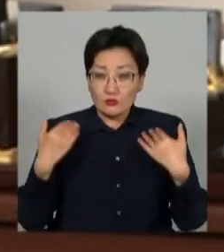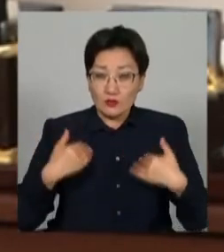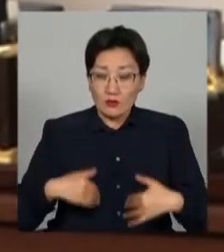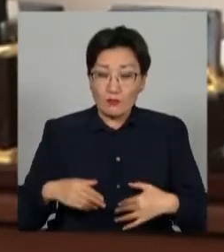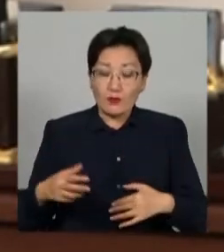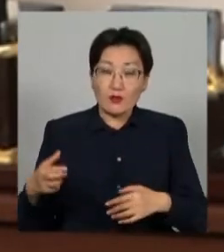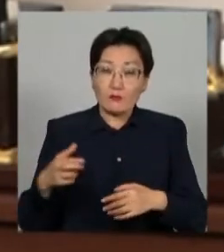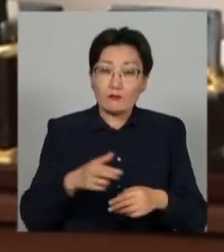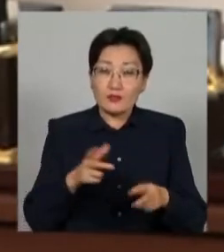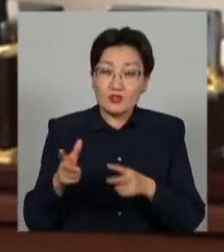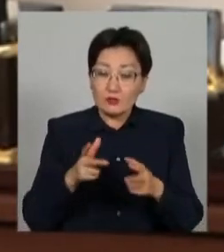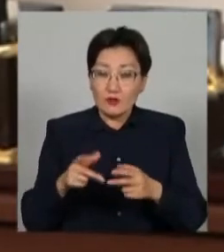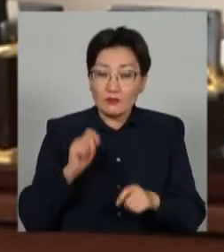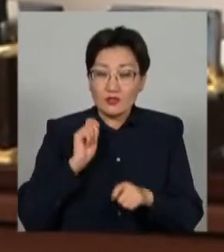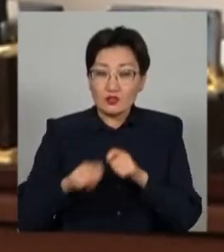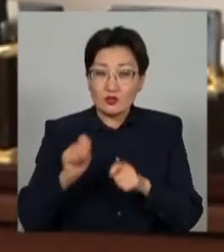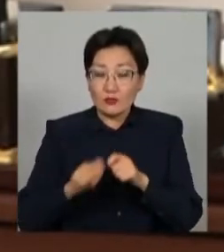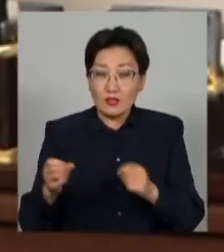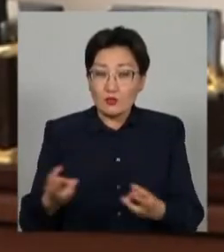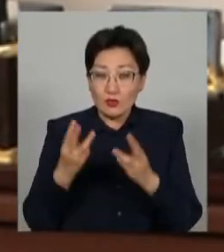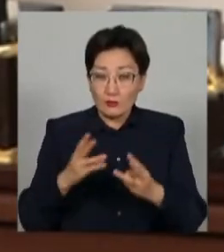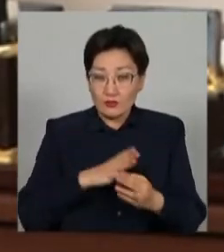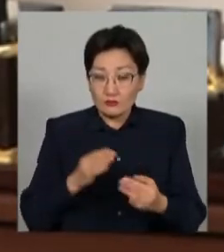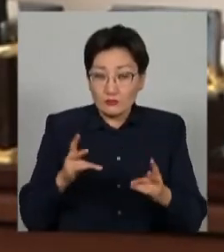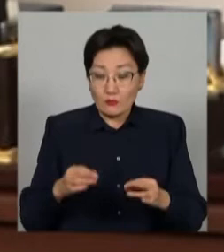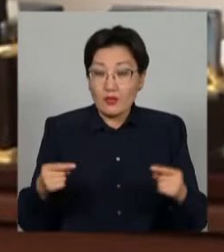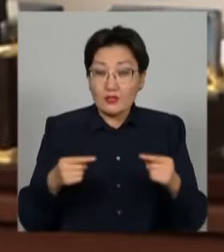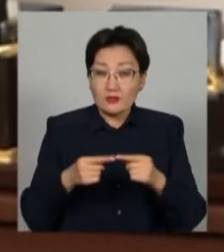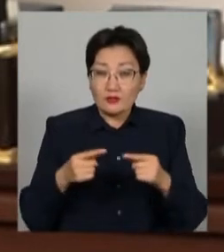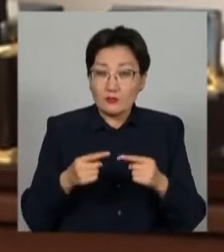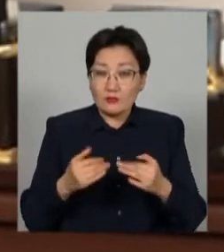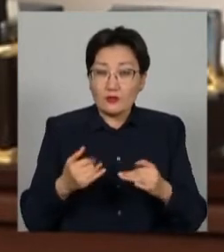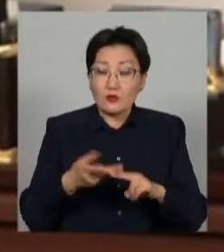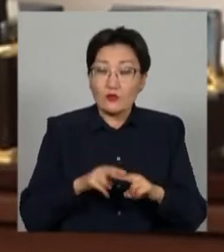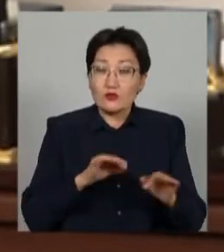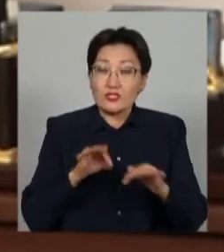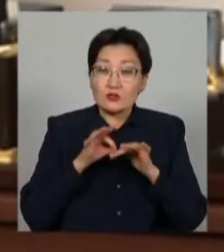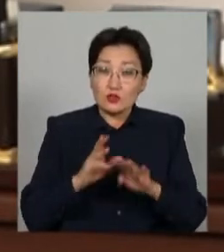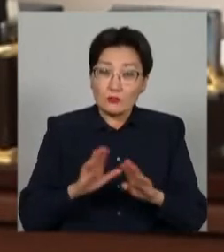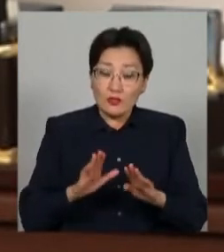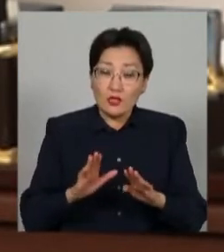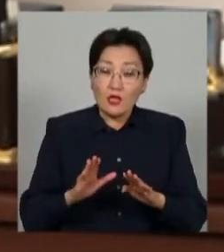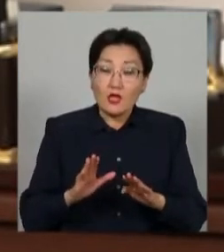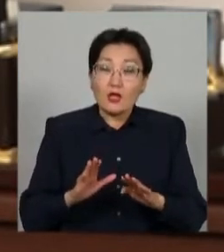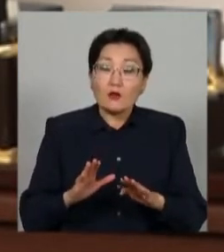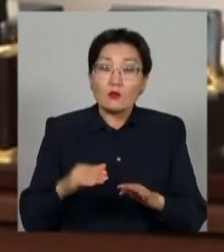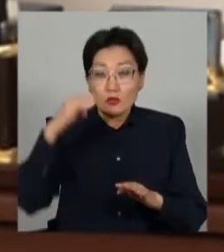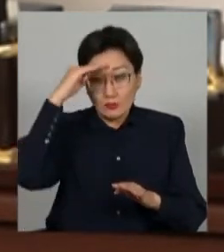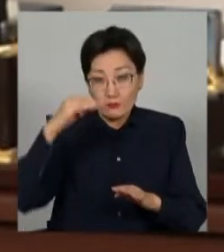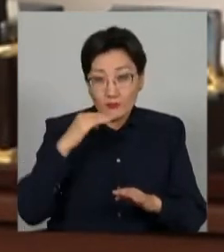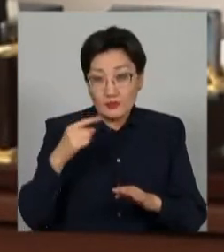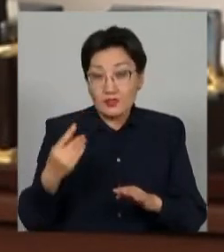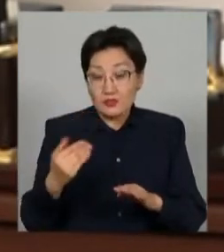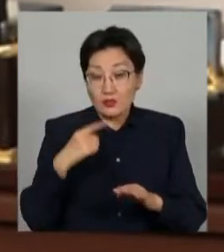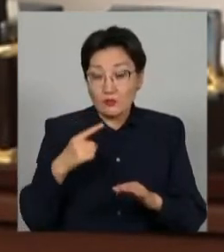спичка лақтырып өртеп жіберді деп естідім. Енді алайда нақты өзім ол істі жүргізбегендіктен енді ол туған әпкесінің айтуынша